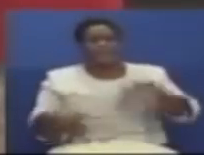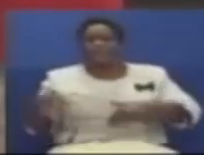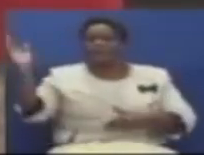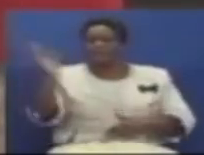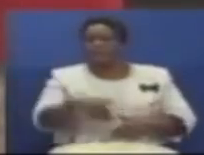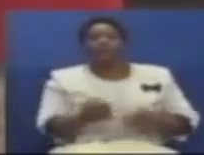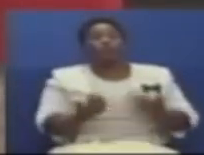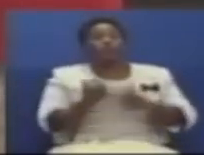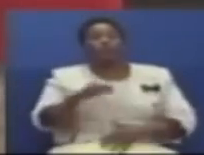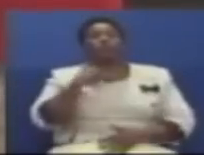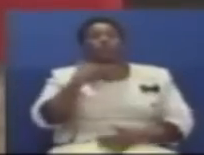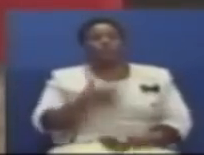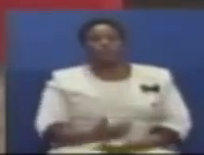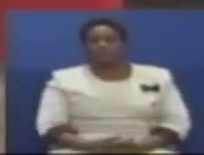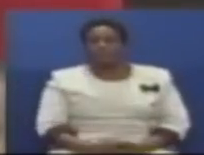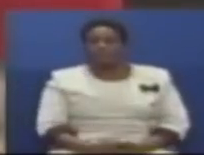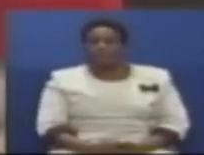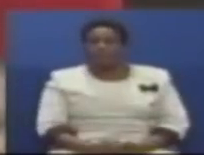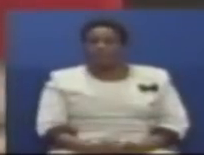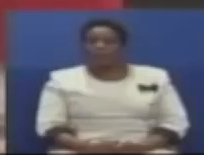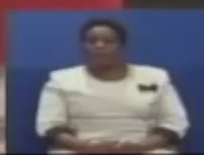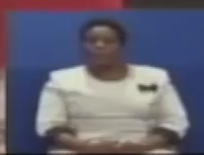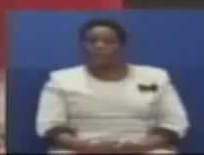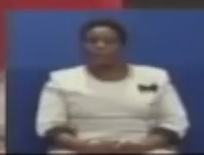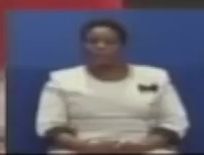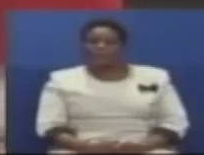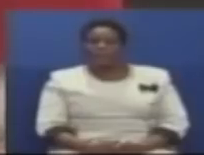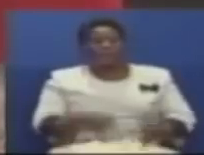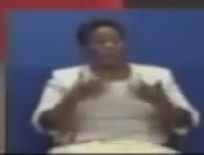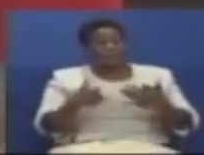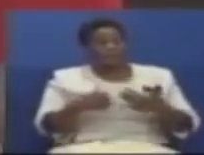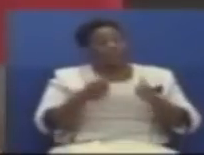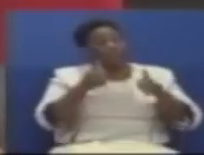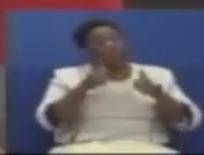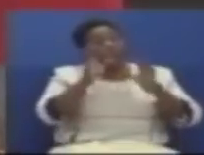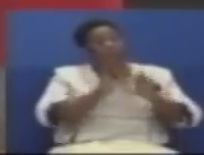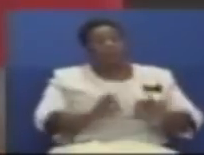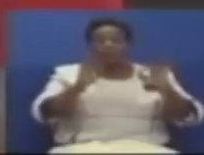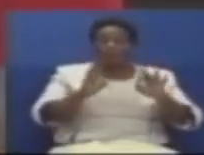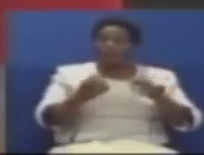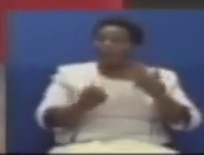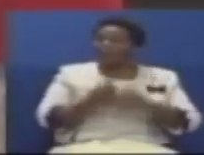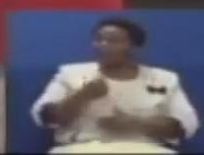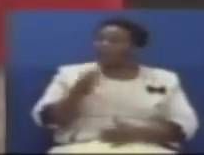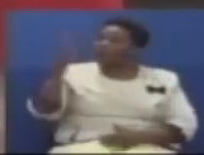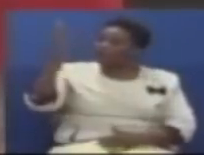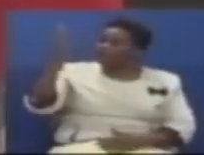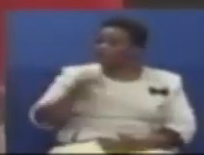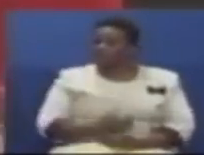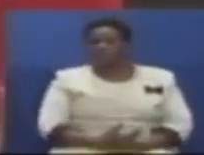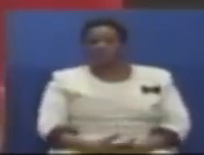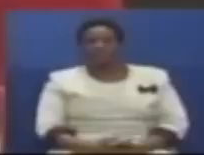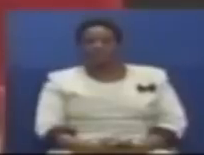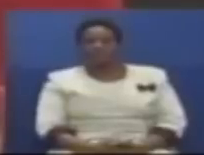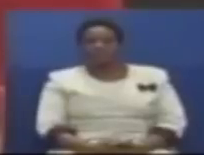watakuwa waongo viongozi yao. Basi mustegemee rehema kutoka kwa Mwenyezi Mungu. Lakini yote kwa yote, naomba korosho